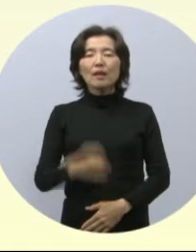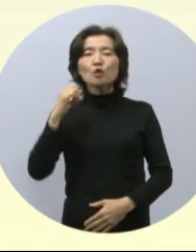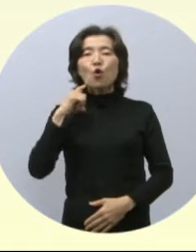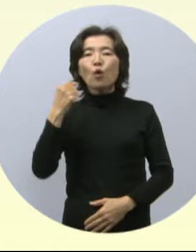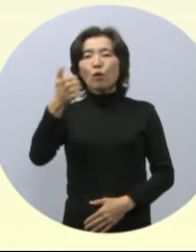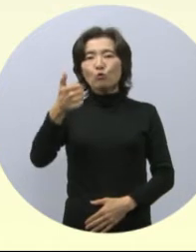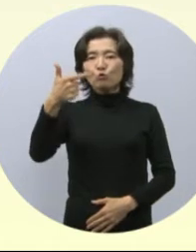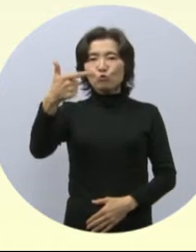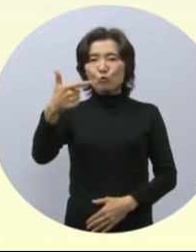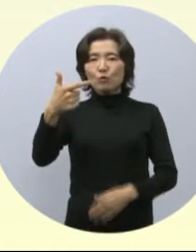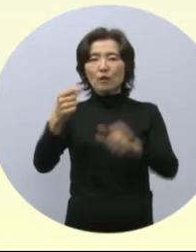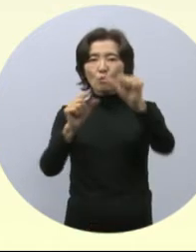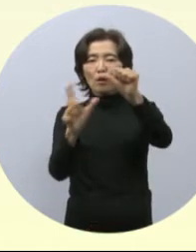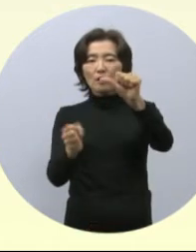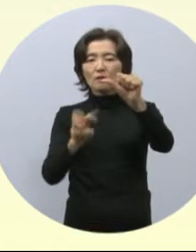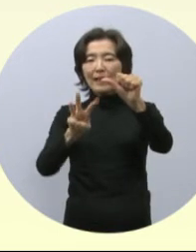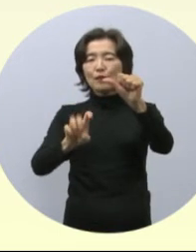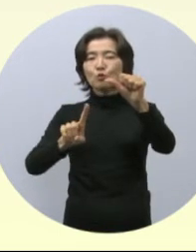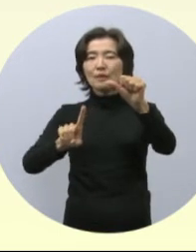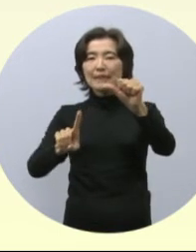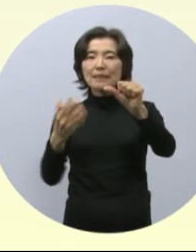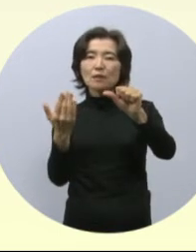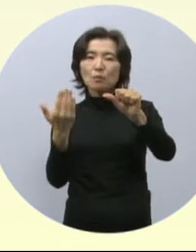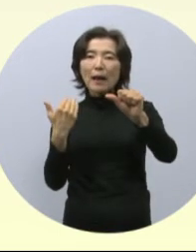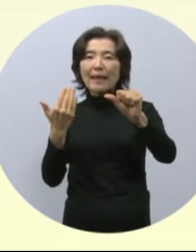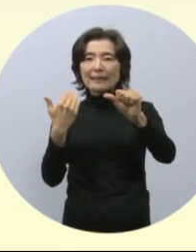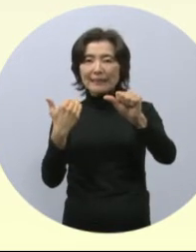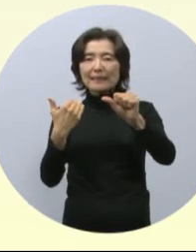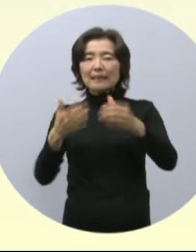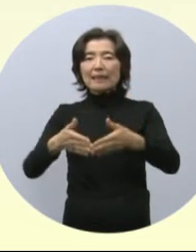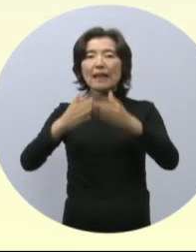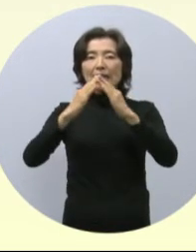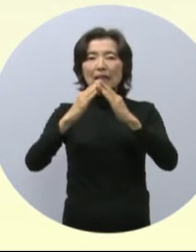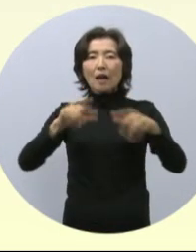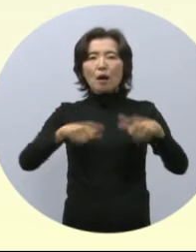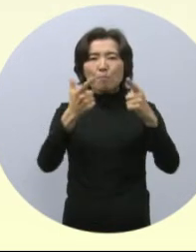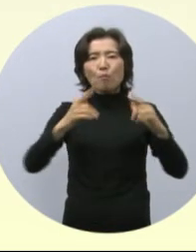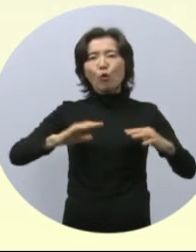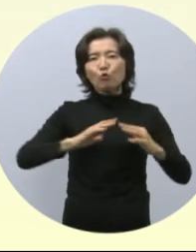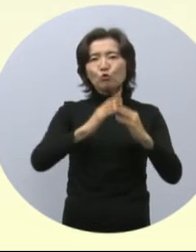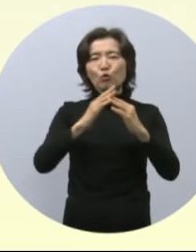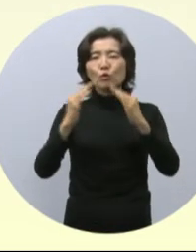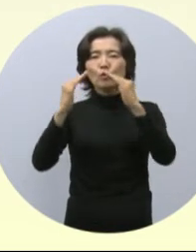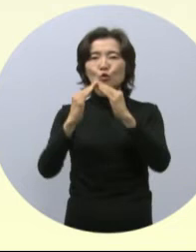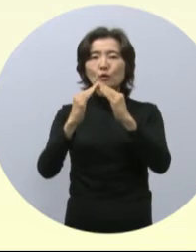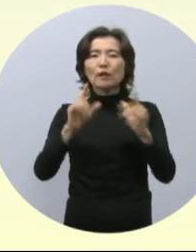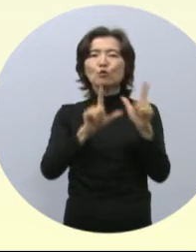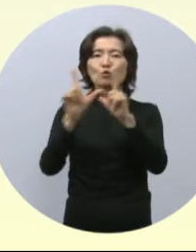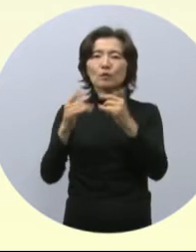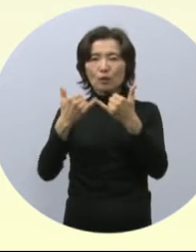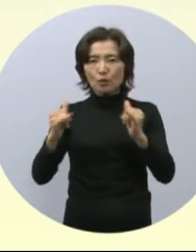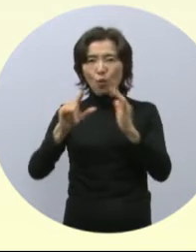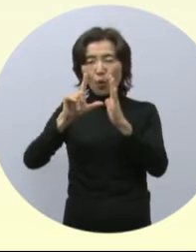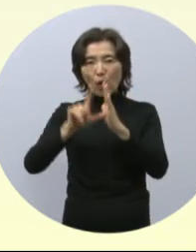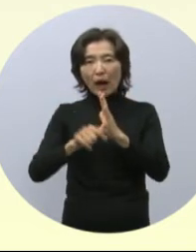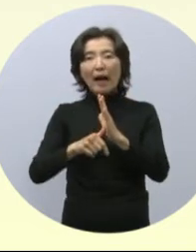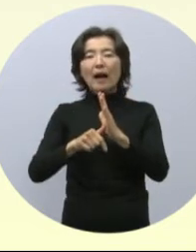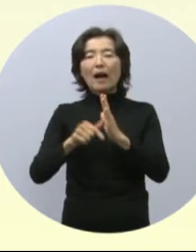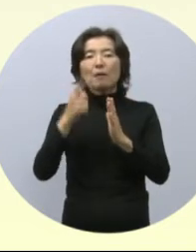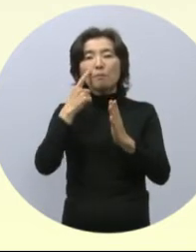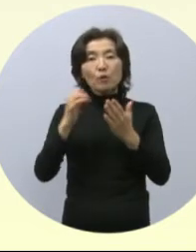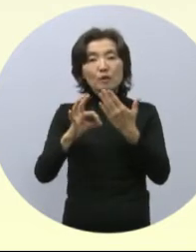昭和56年5月31日以前に建てられた木造住宅にお住まいの方は、万一の地震